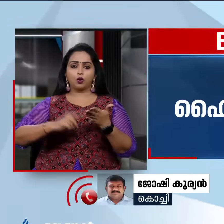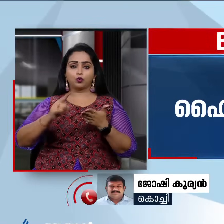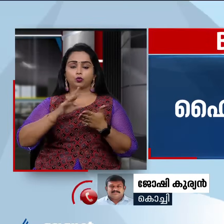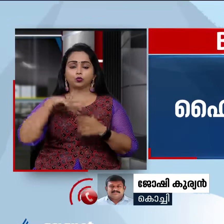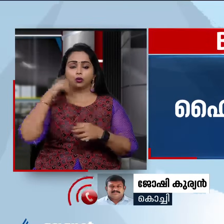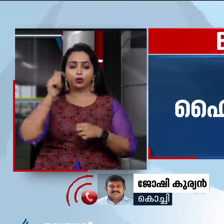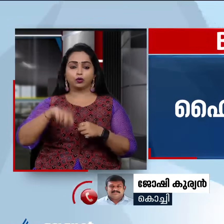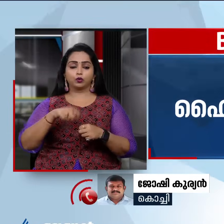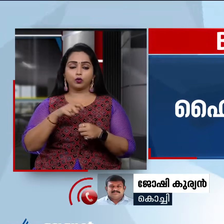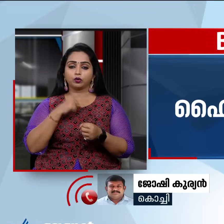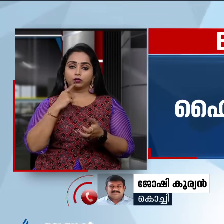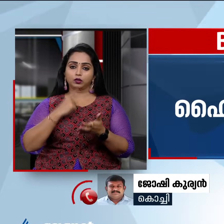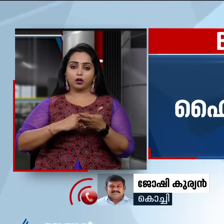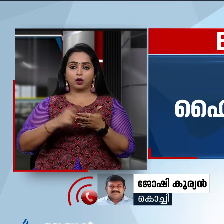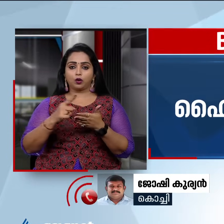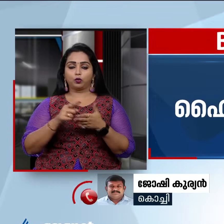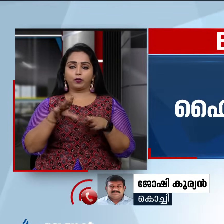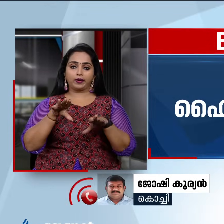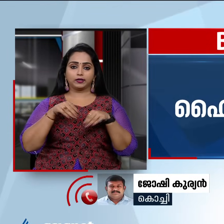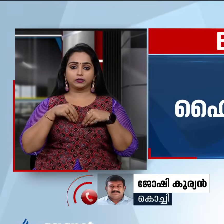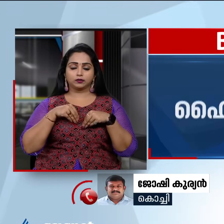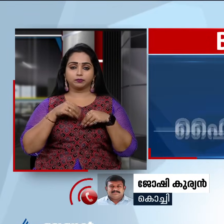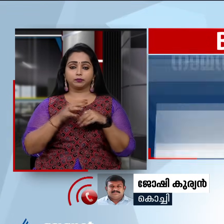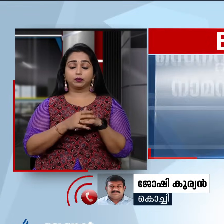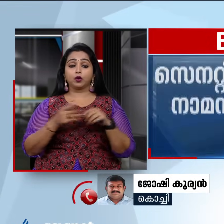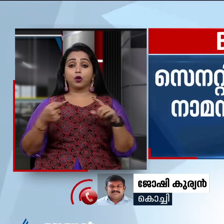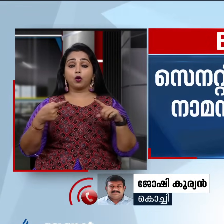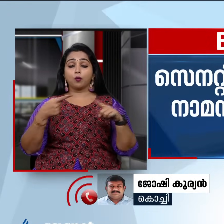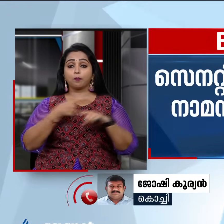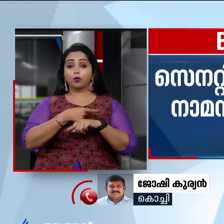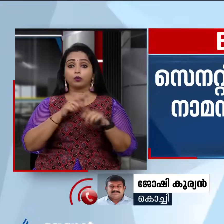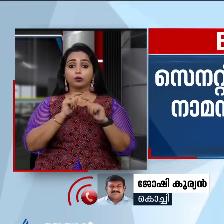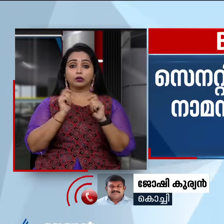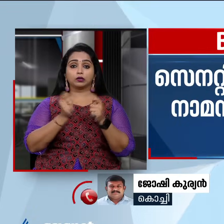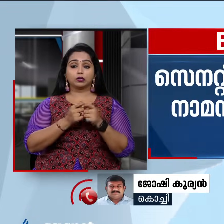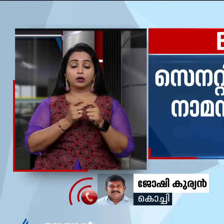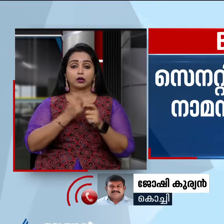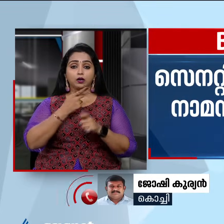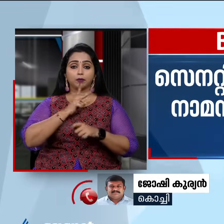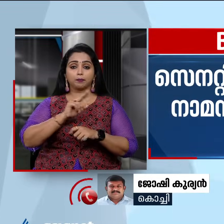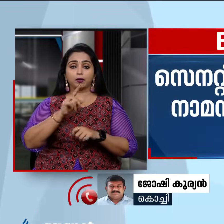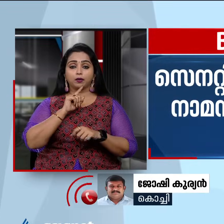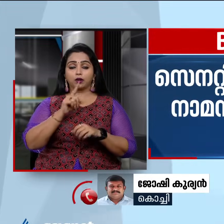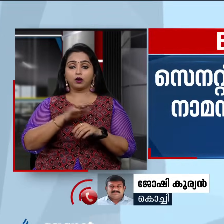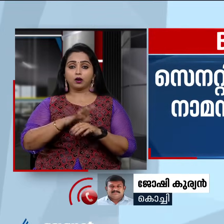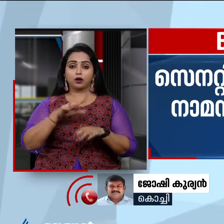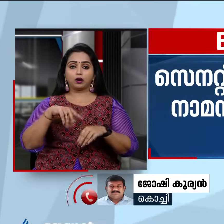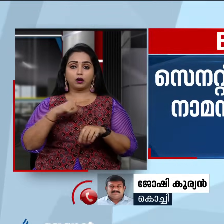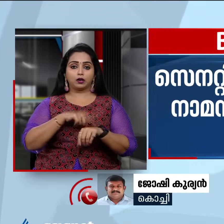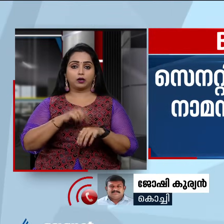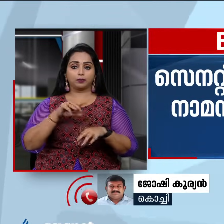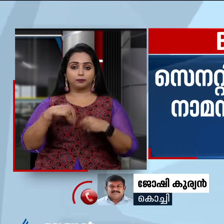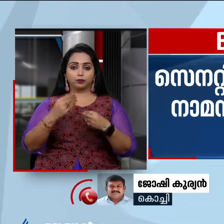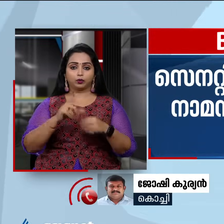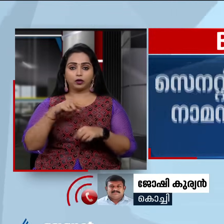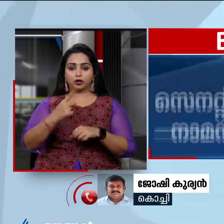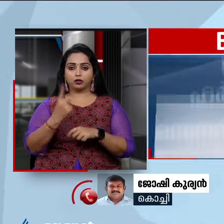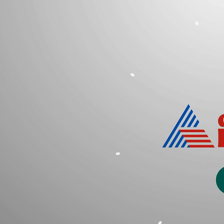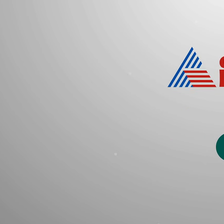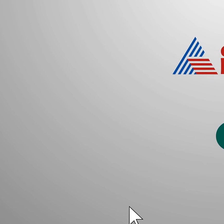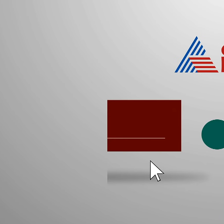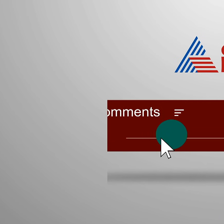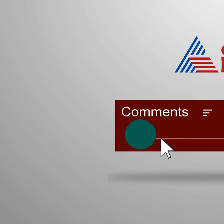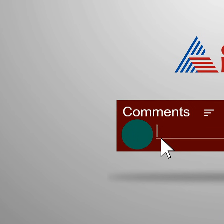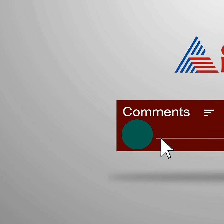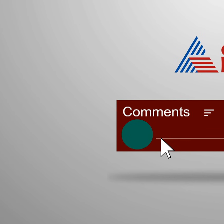സ്റ്റേ ചെയ്തിരിക്കുന്നത്. ഇക്കാര്യത്തിൽ എതിർകക്ഷി അടക്കമുള്ളവർക്ക് മറുപടി നൽകാനുള്ള സമയവും ഇപ്പോൾ കോടതി നൽകിയിട്ട് ഹർജി അടുത്ത ദിവസം വീണ്ടും പരിഗണിക്കും. അനൂപ്.